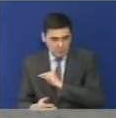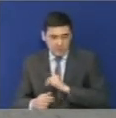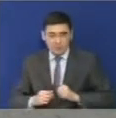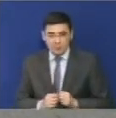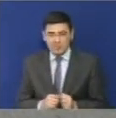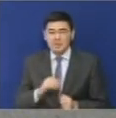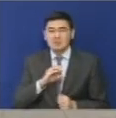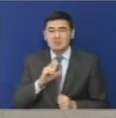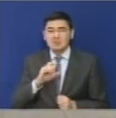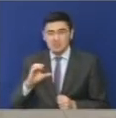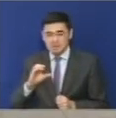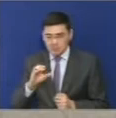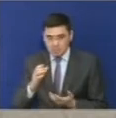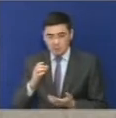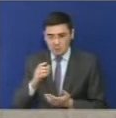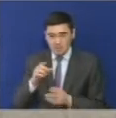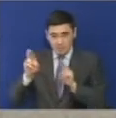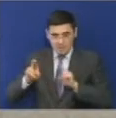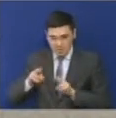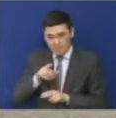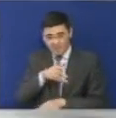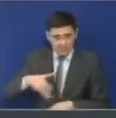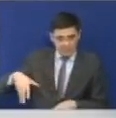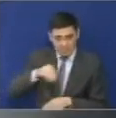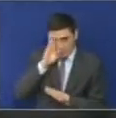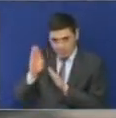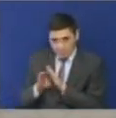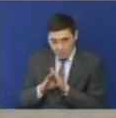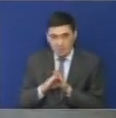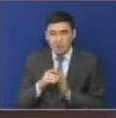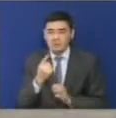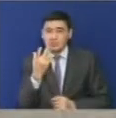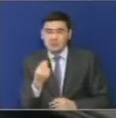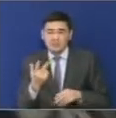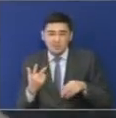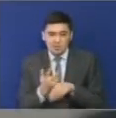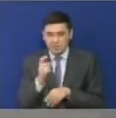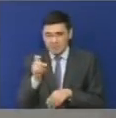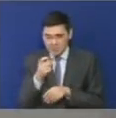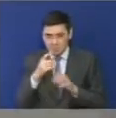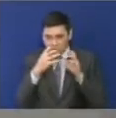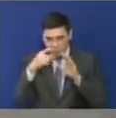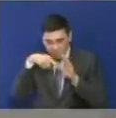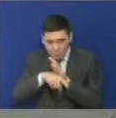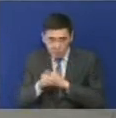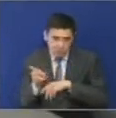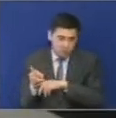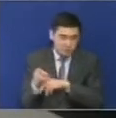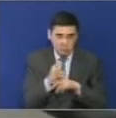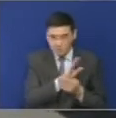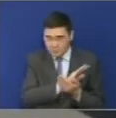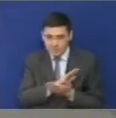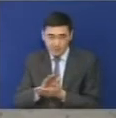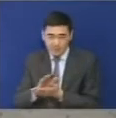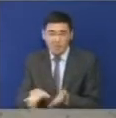Санитарлық-эпидемиологиялық шаралар қабылданып, барлық қоғамдық көліктер күніне 3 рет дезинфекциялануда делінген мәліметте. Естеріңізге сала кетсек,